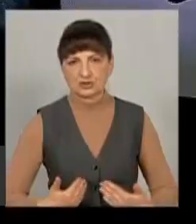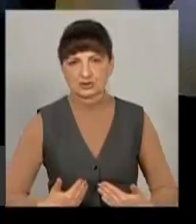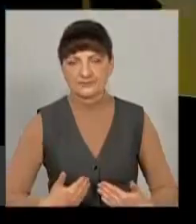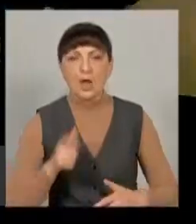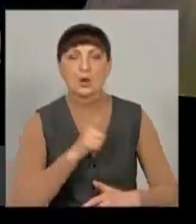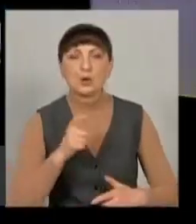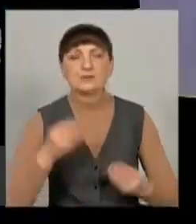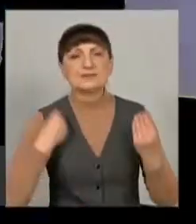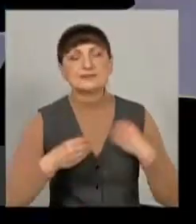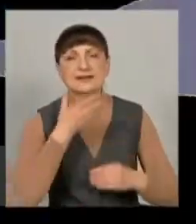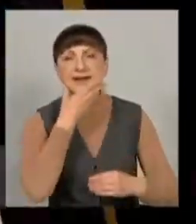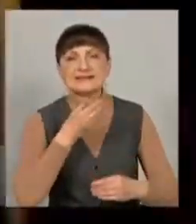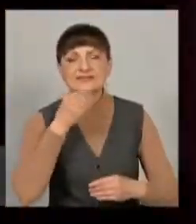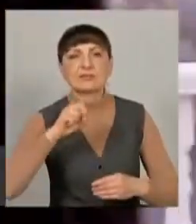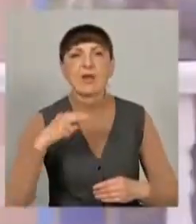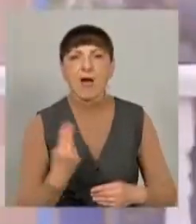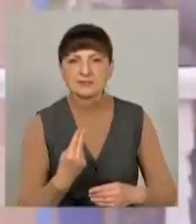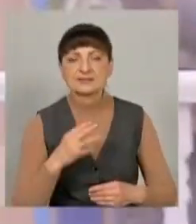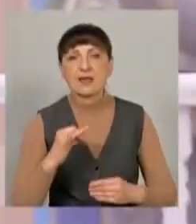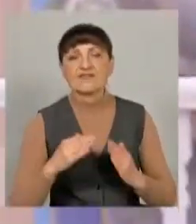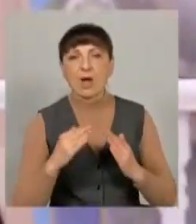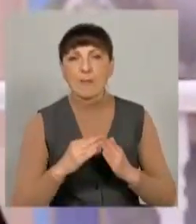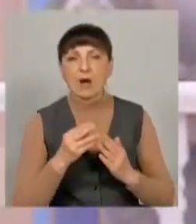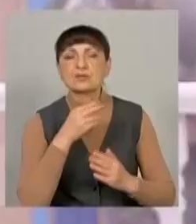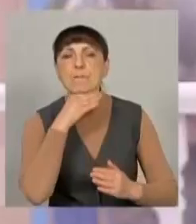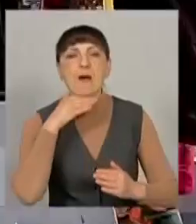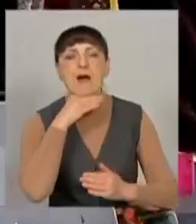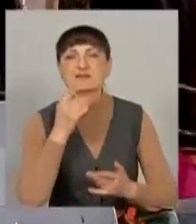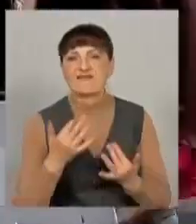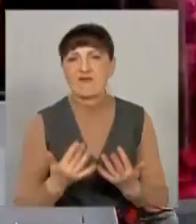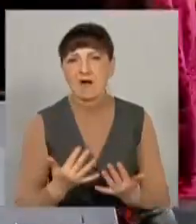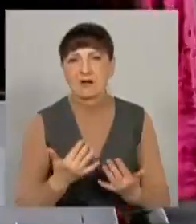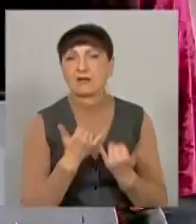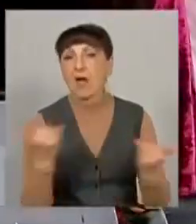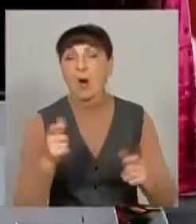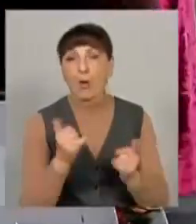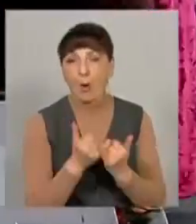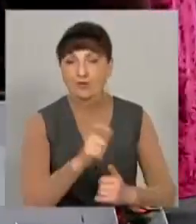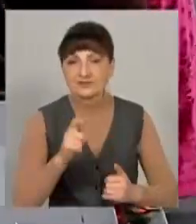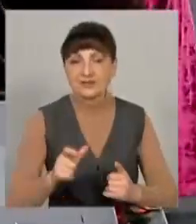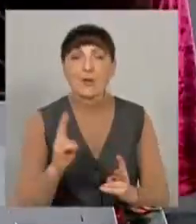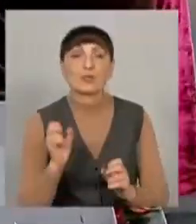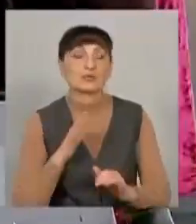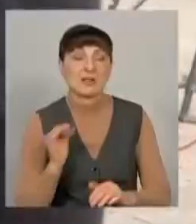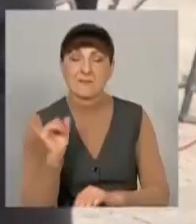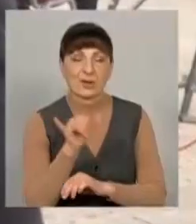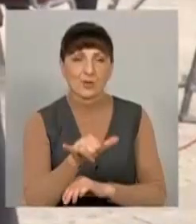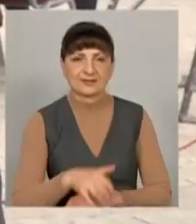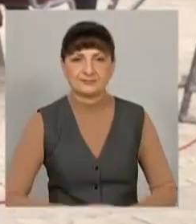Люди облачаются в национальные костюмы, а в домах томится мясо для гостей, которые могут заглянуть в любую минуту.